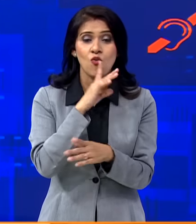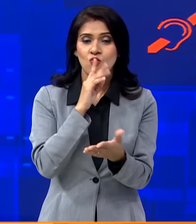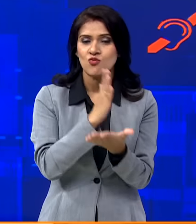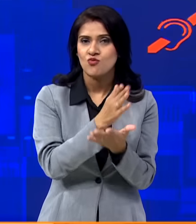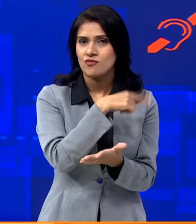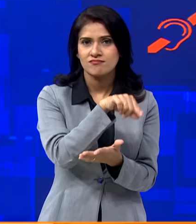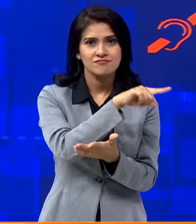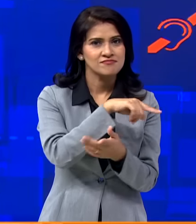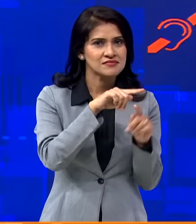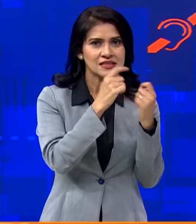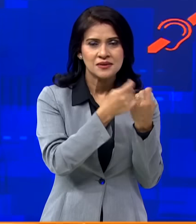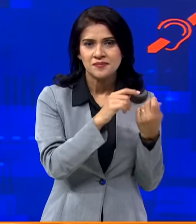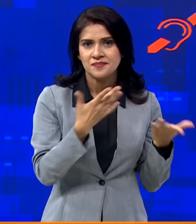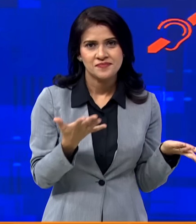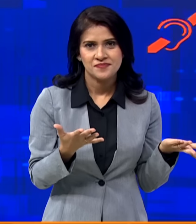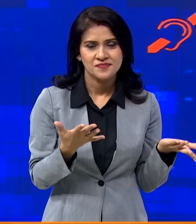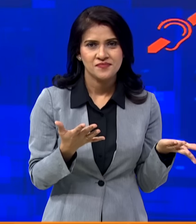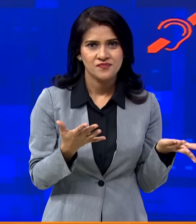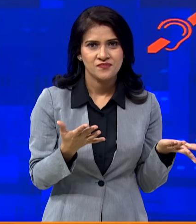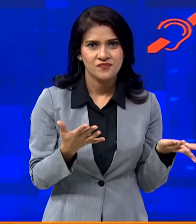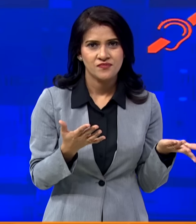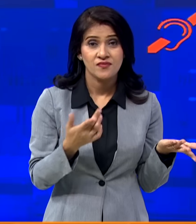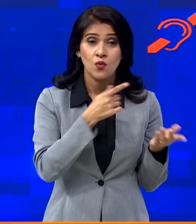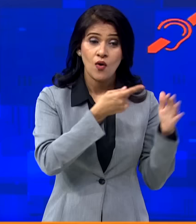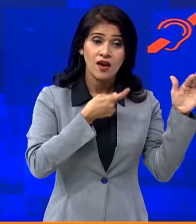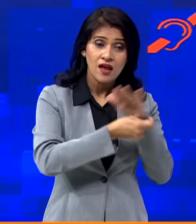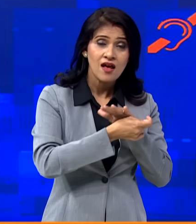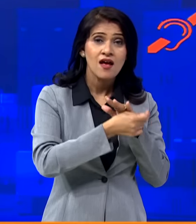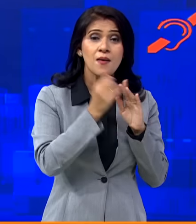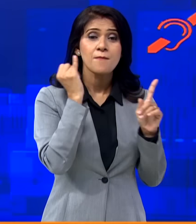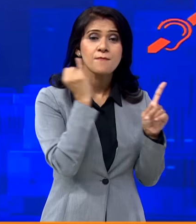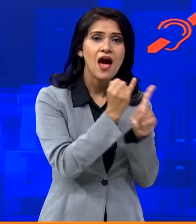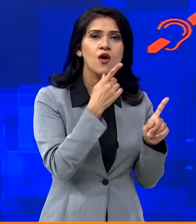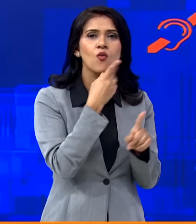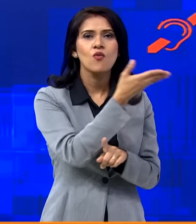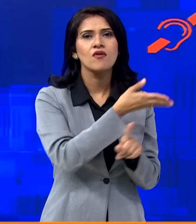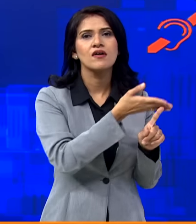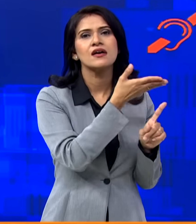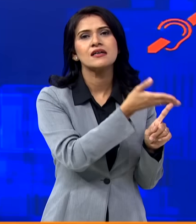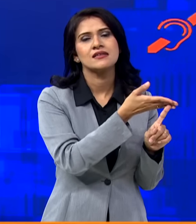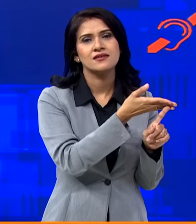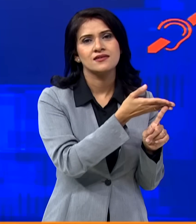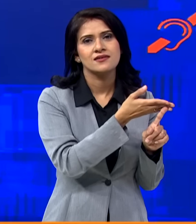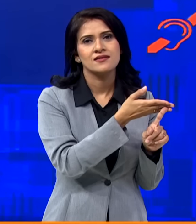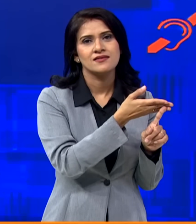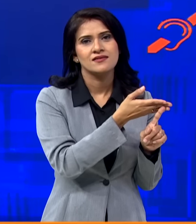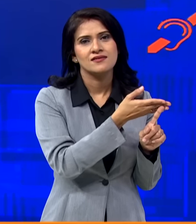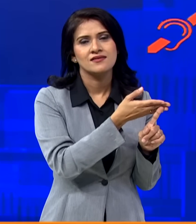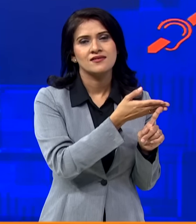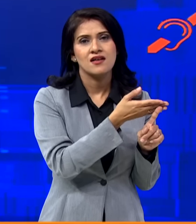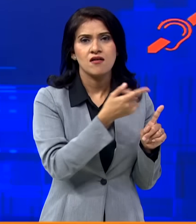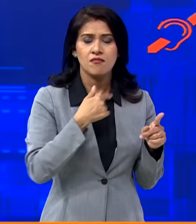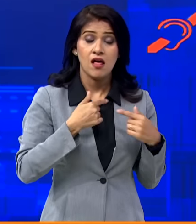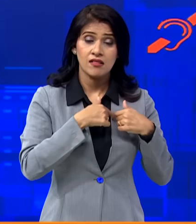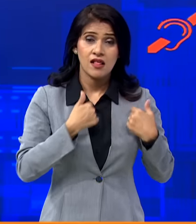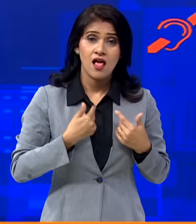किया है ब्रूटस तो वहां है सवाल उनसे पूछो हम तो हमारा दिल कल